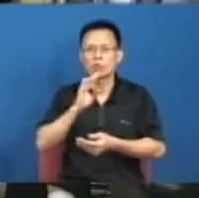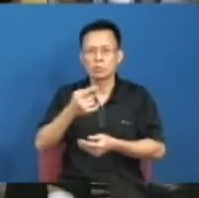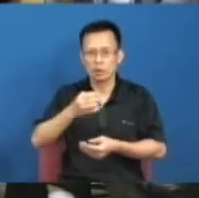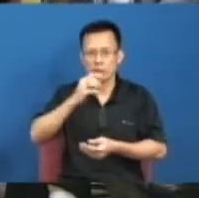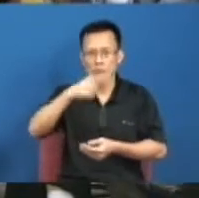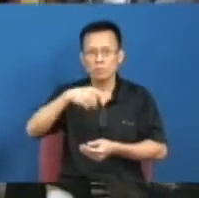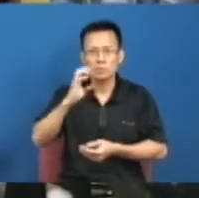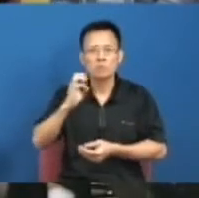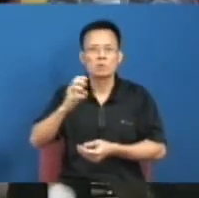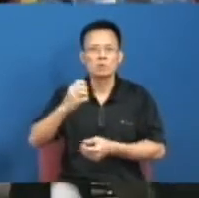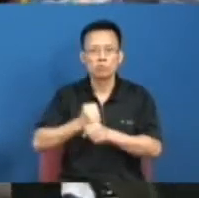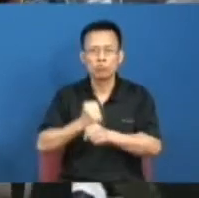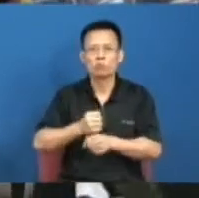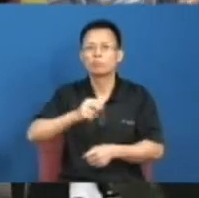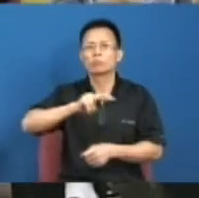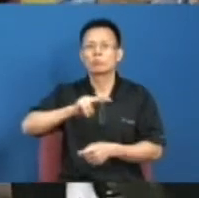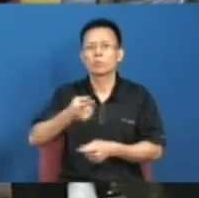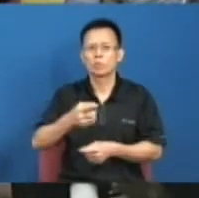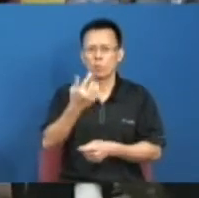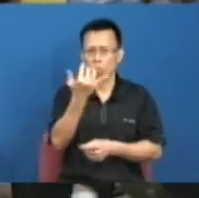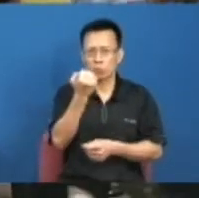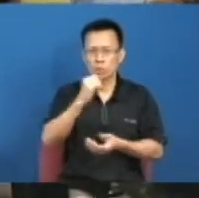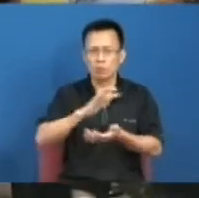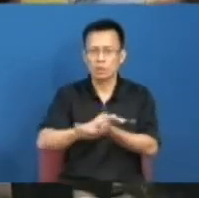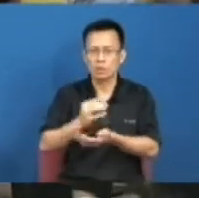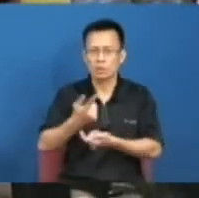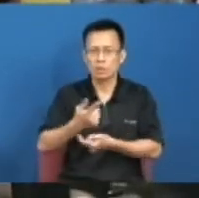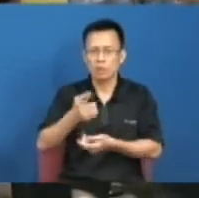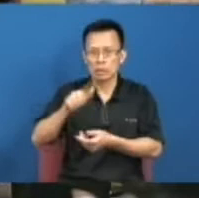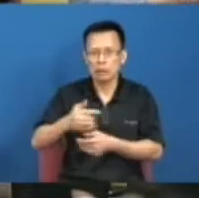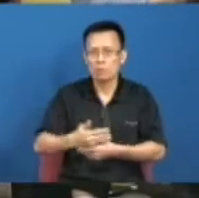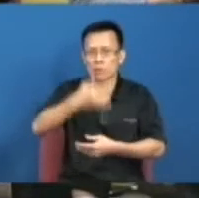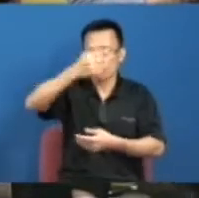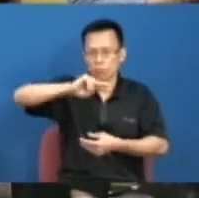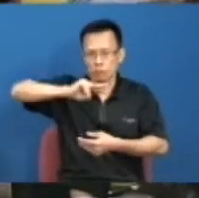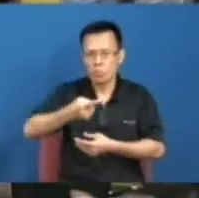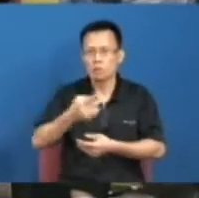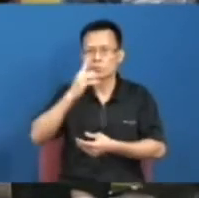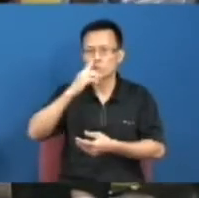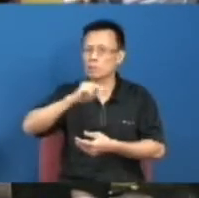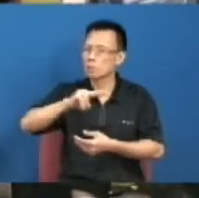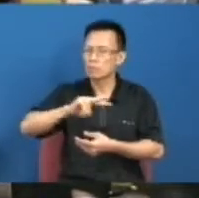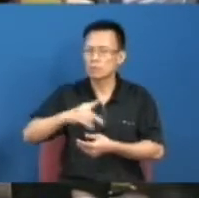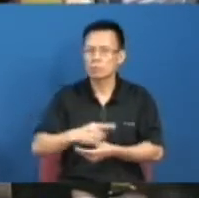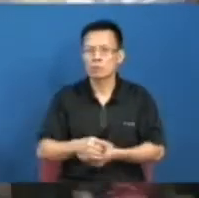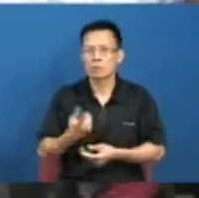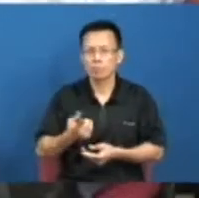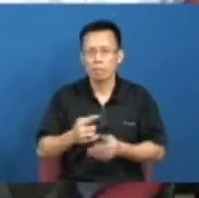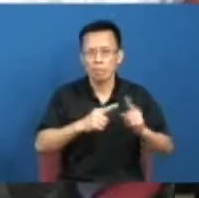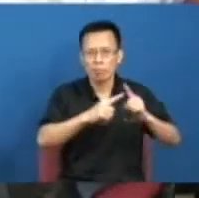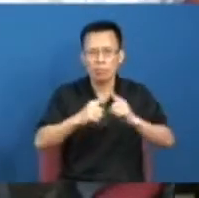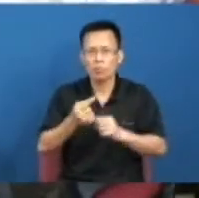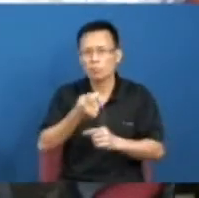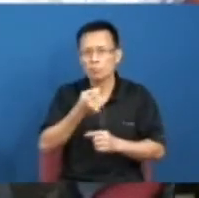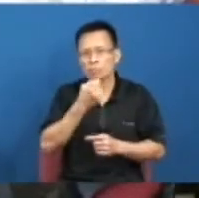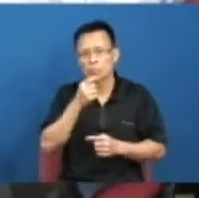啦， 阿陳生我講開聽，點解可以將層六十年嘅舊樓都可以做到新嘅一樣咧？ 係啦，不過真係要講講，因為其實街坊最想就係即係安居樂